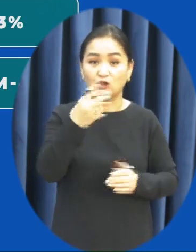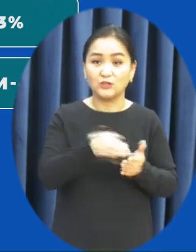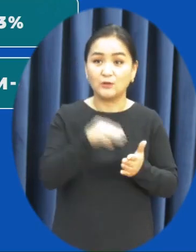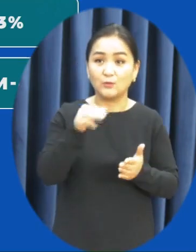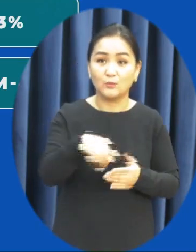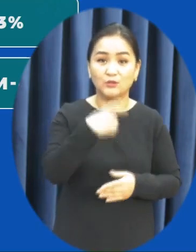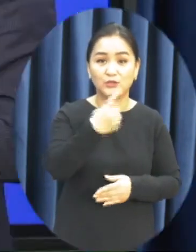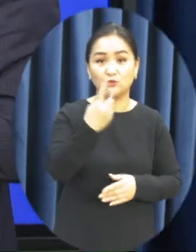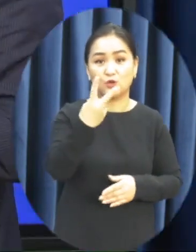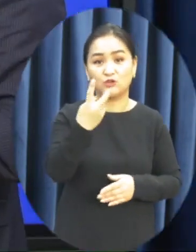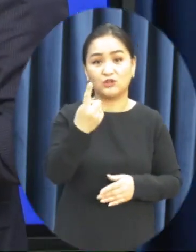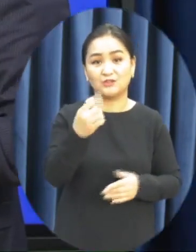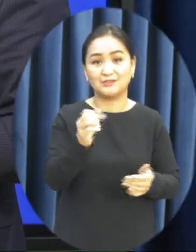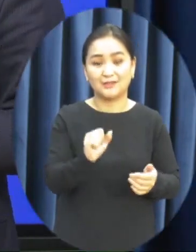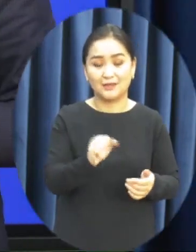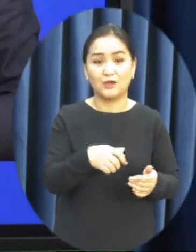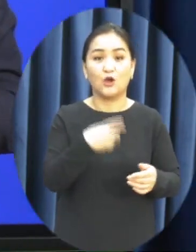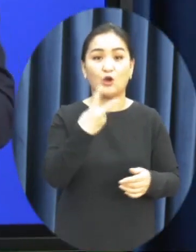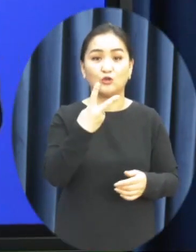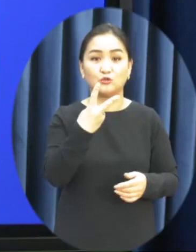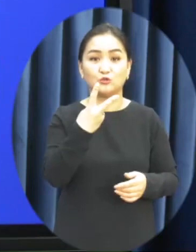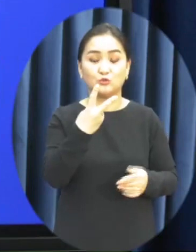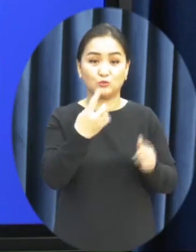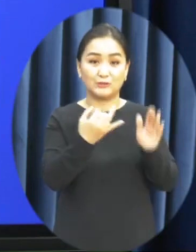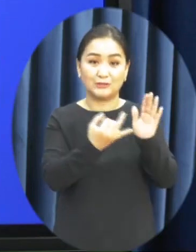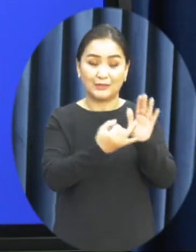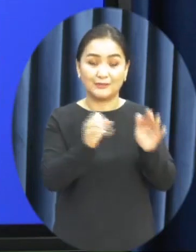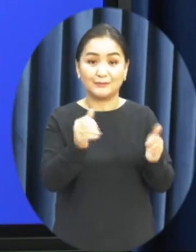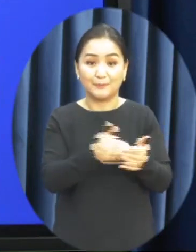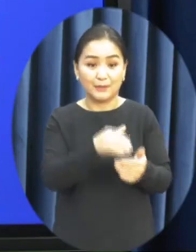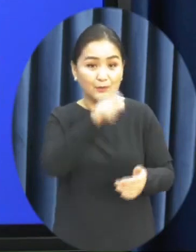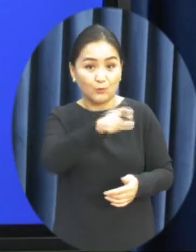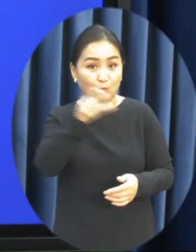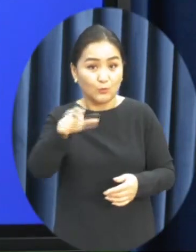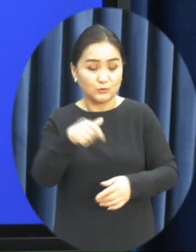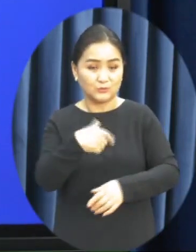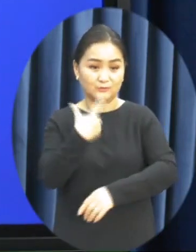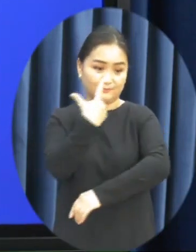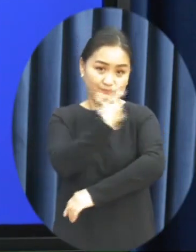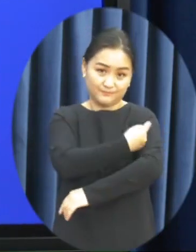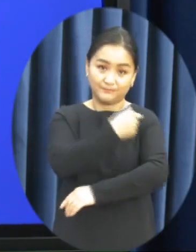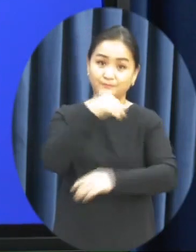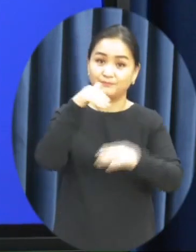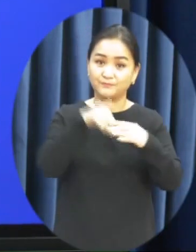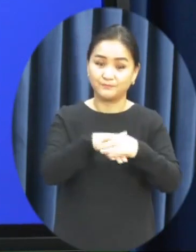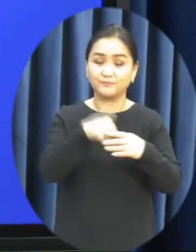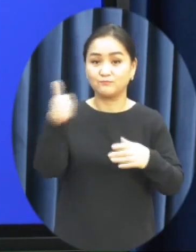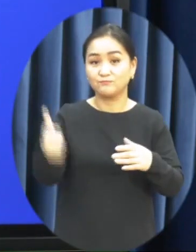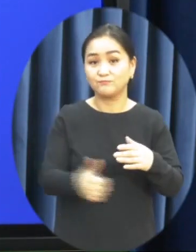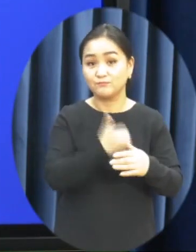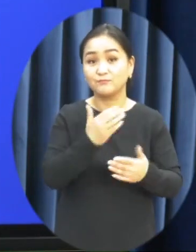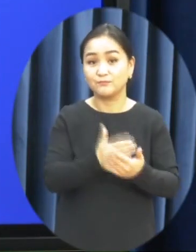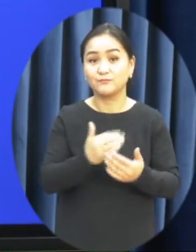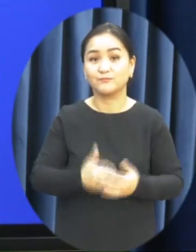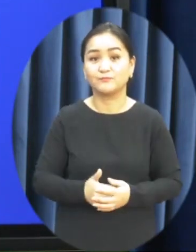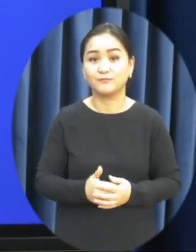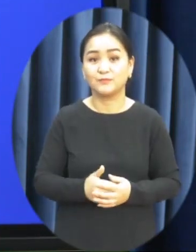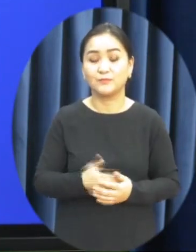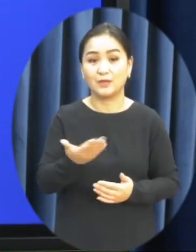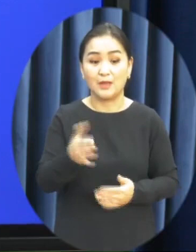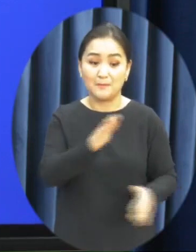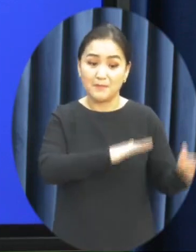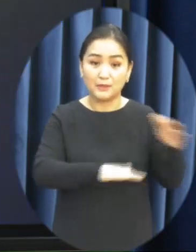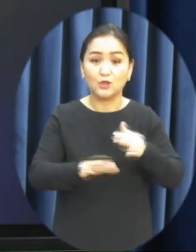དགེགས གཏུགས དགོ དགས དངེས དགེན དགོས